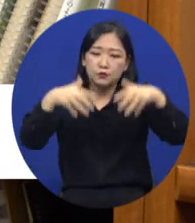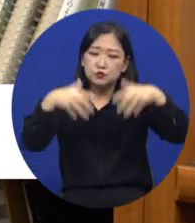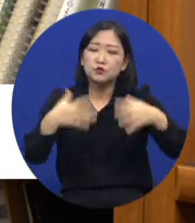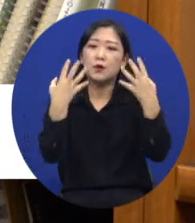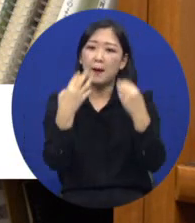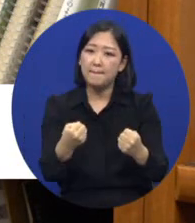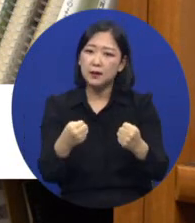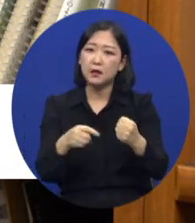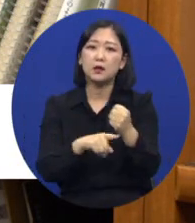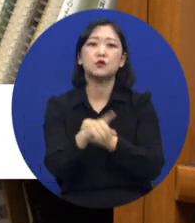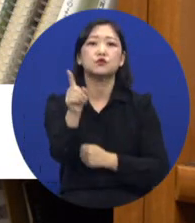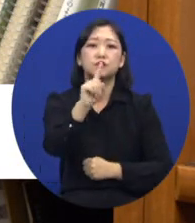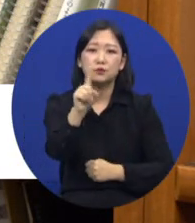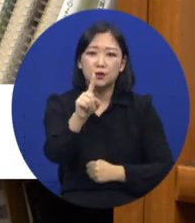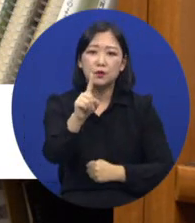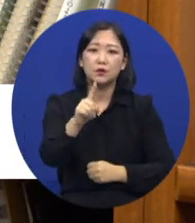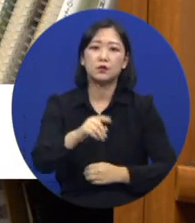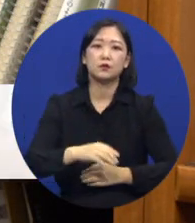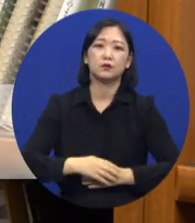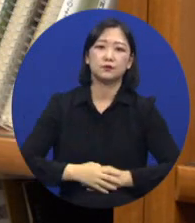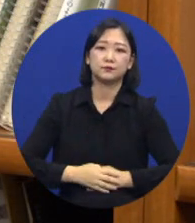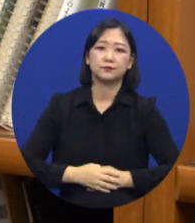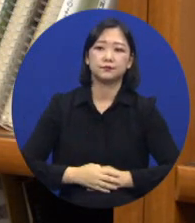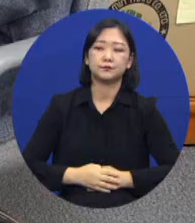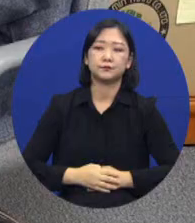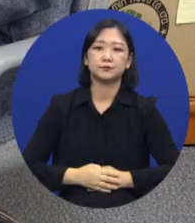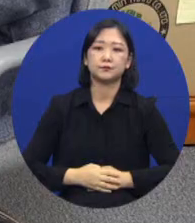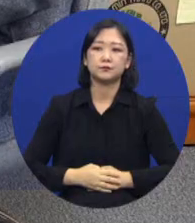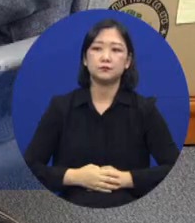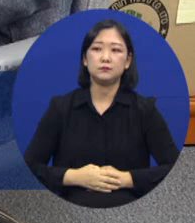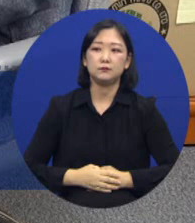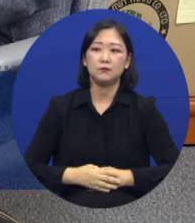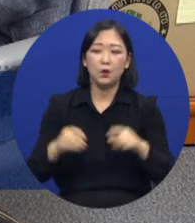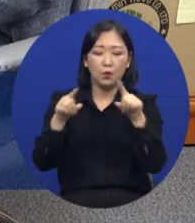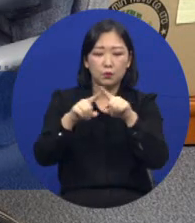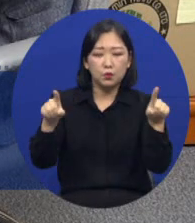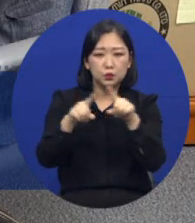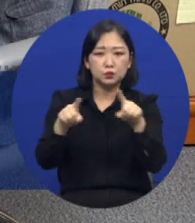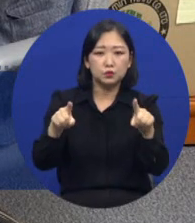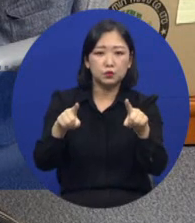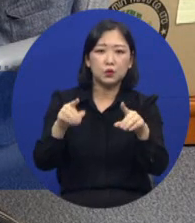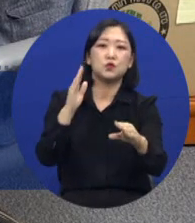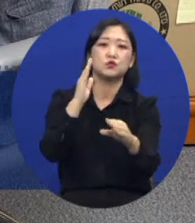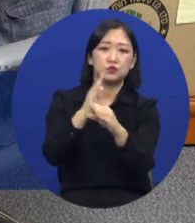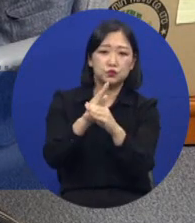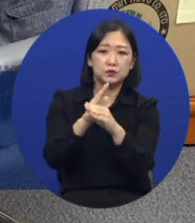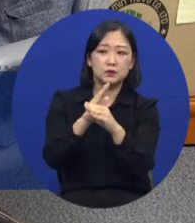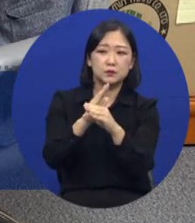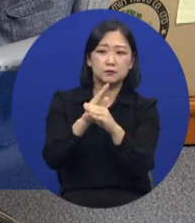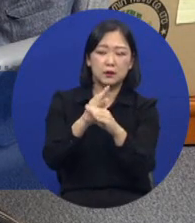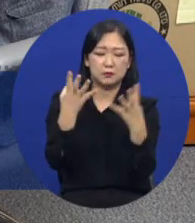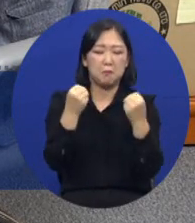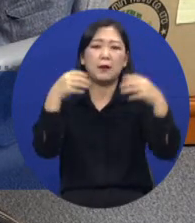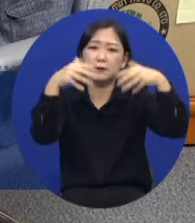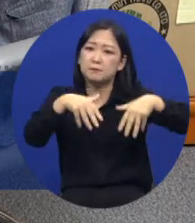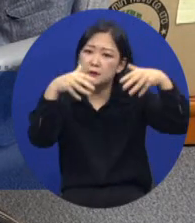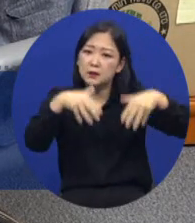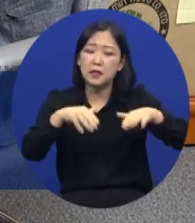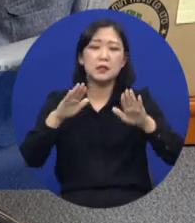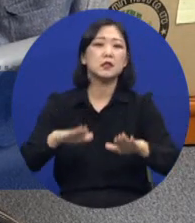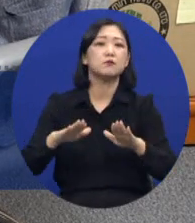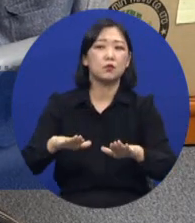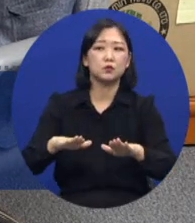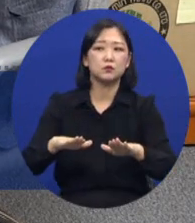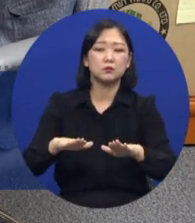상당히 지금 많은데 왜 이렇게 그 많은 비가 내리고 있는 겁니까? 그렇죠. 보통 태풍이 오면 태풍 중심 부근에서 많은 비가 내리는데 이번